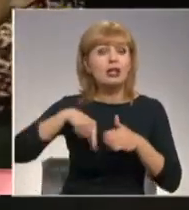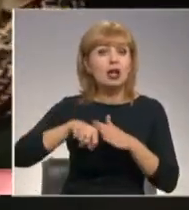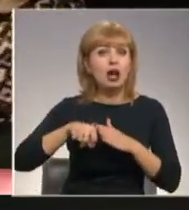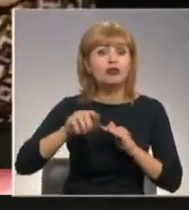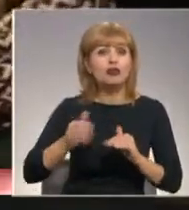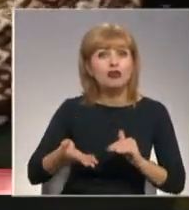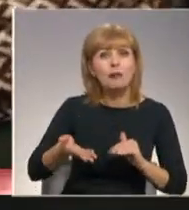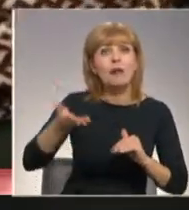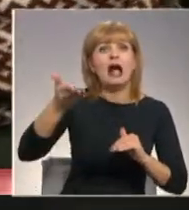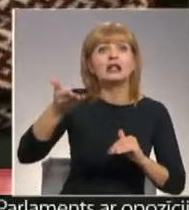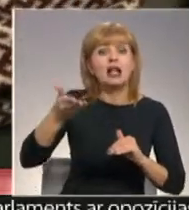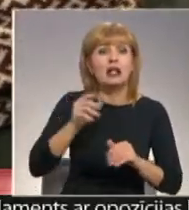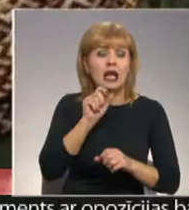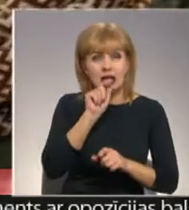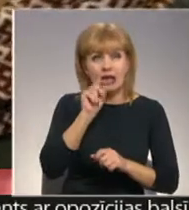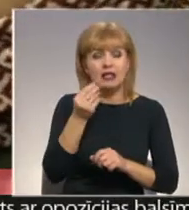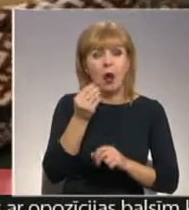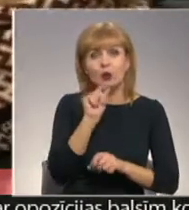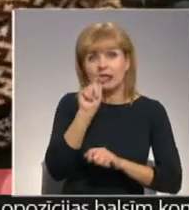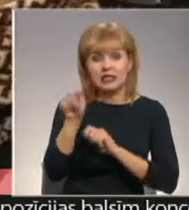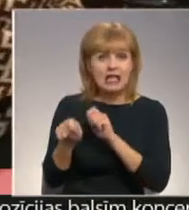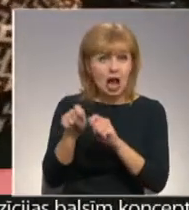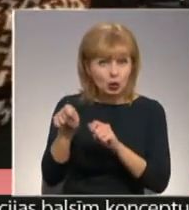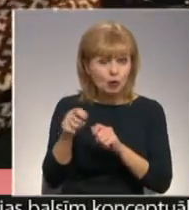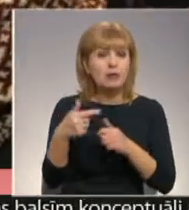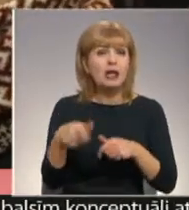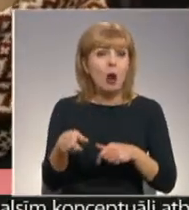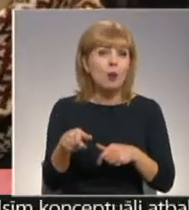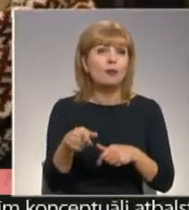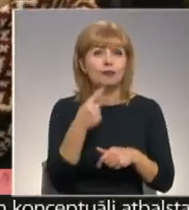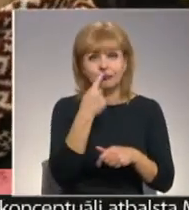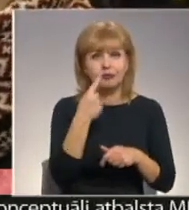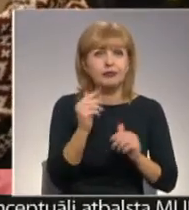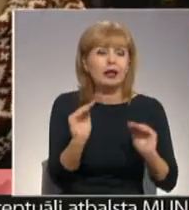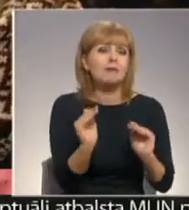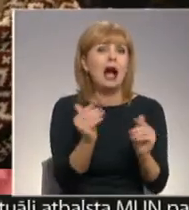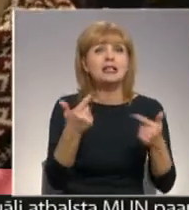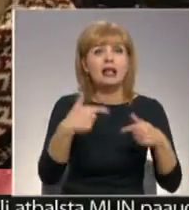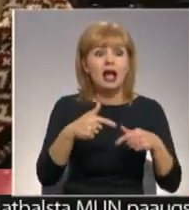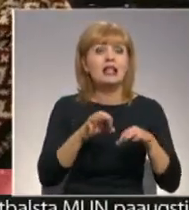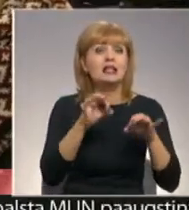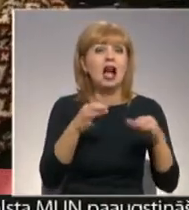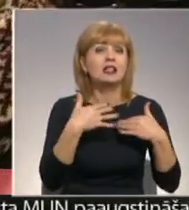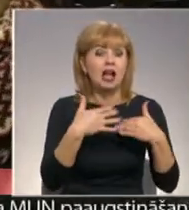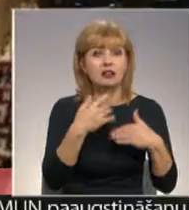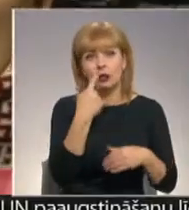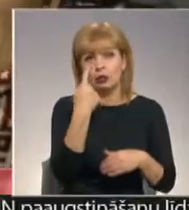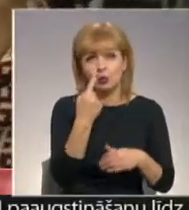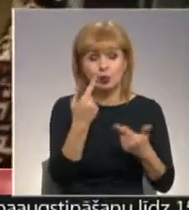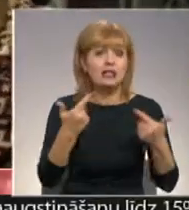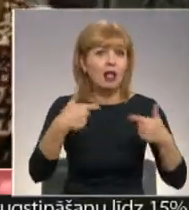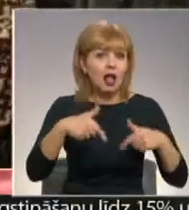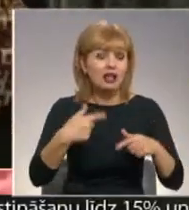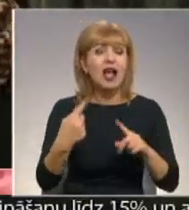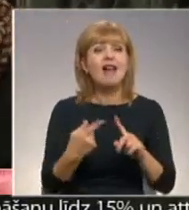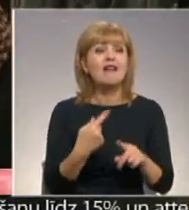var iemest savu ziedojumu, savu artavu. Un šī nauda ir saziedota pavisam neilgā laikā, kopš akcija ir sākusies, tātad stundas laikā.